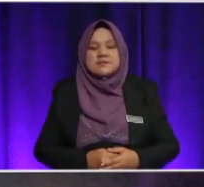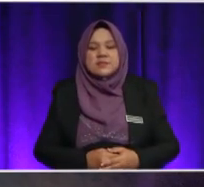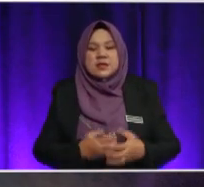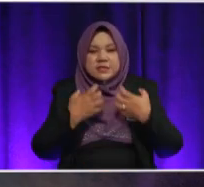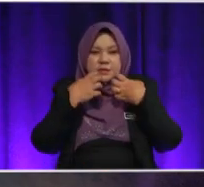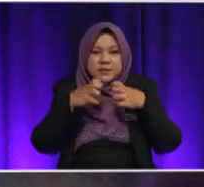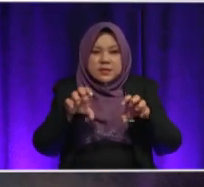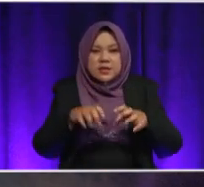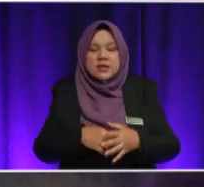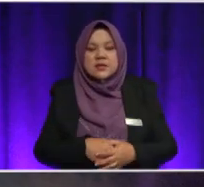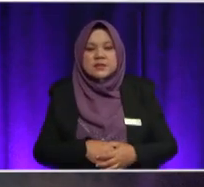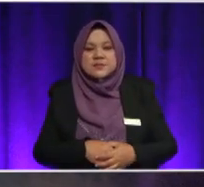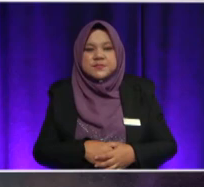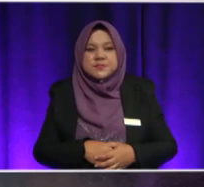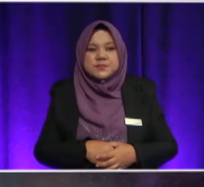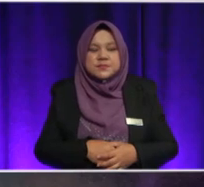hari